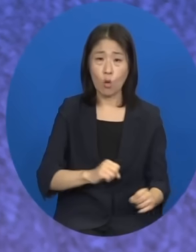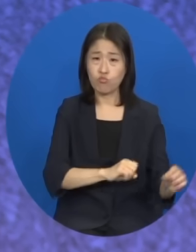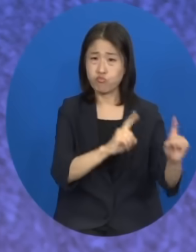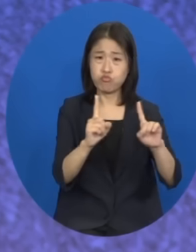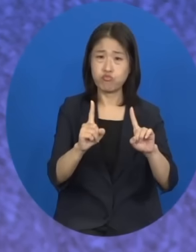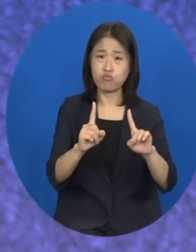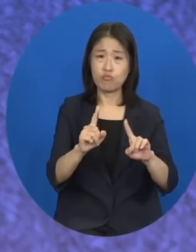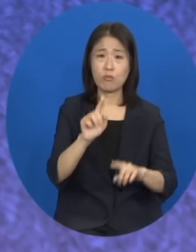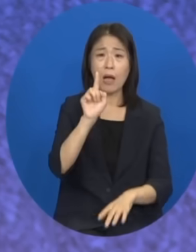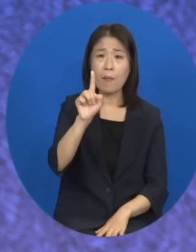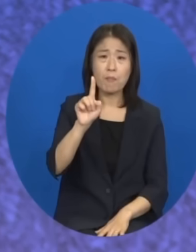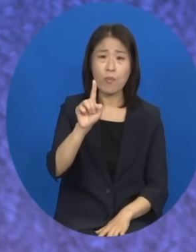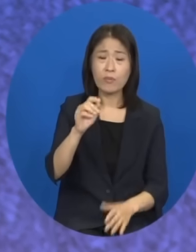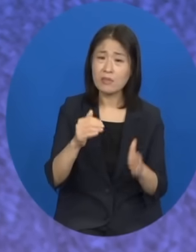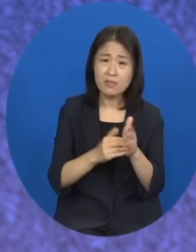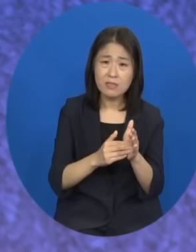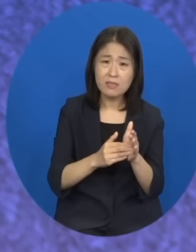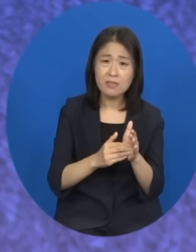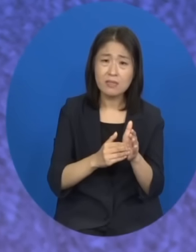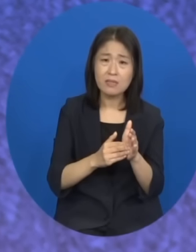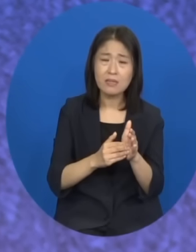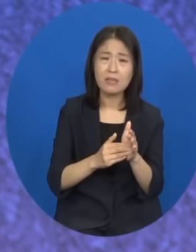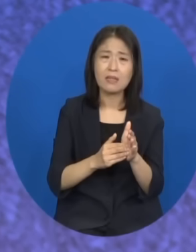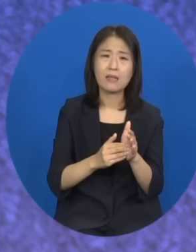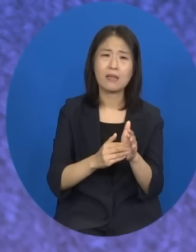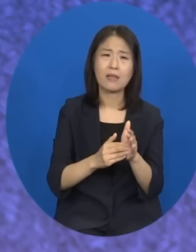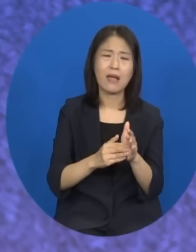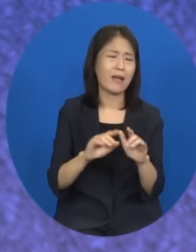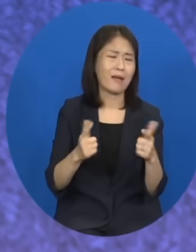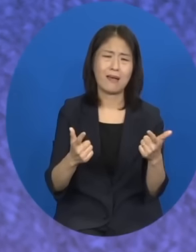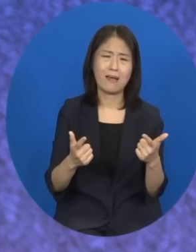영원히 그 뜨거운 은혜 가운데 사는 게 아니라는